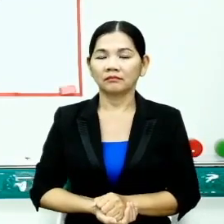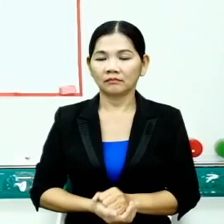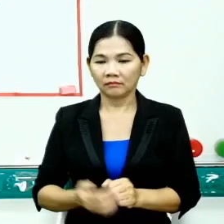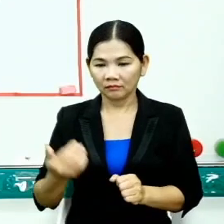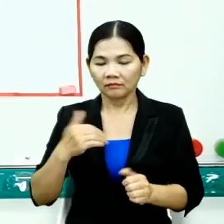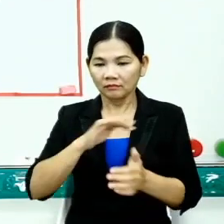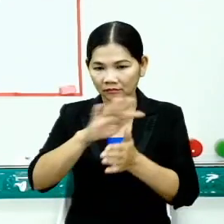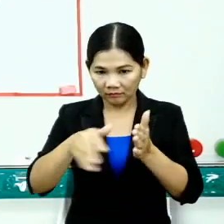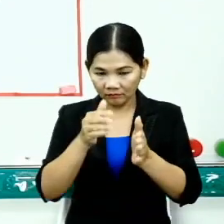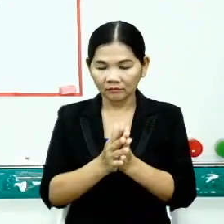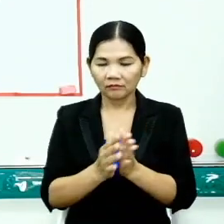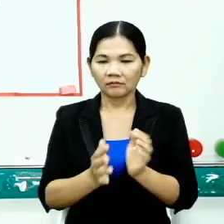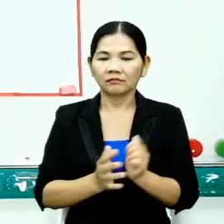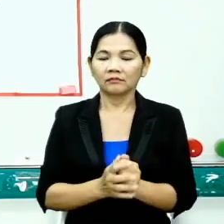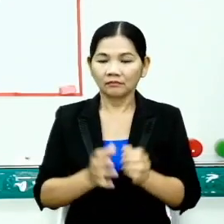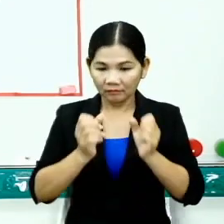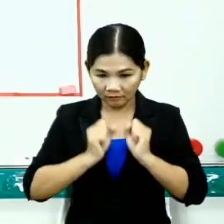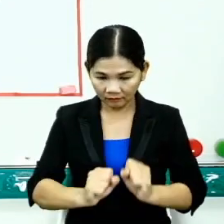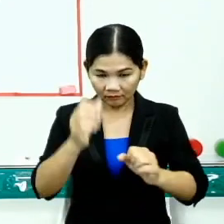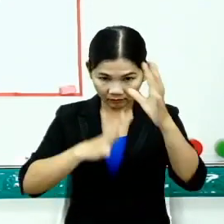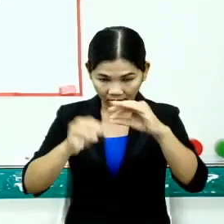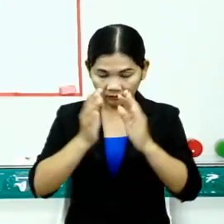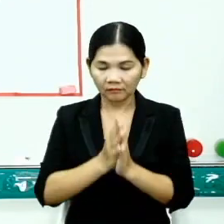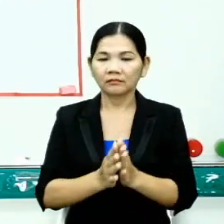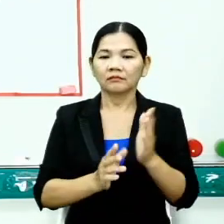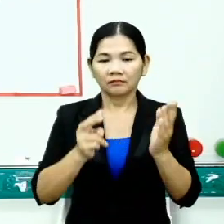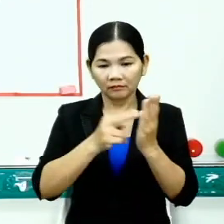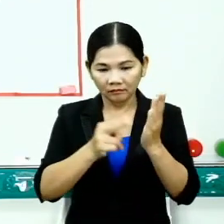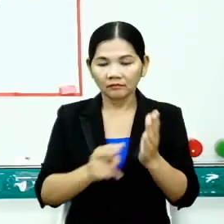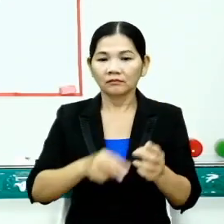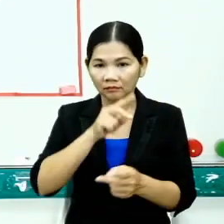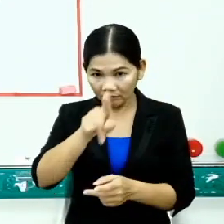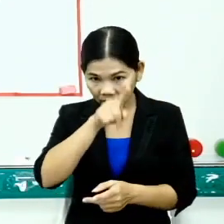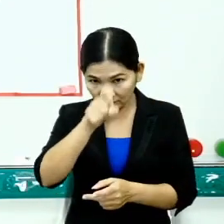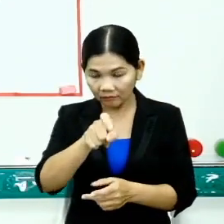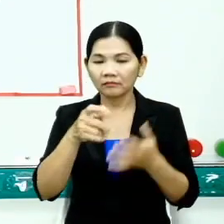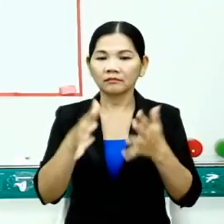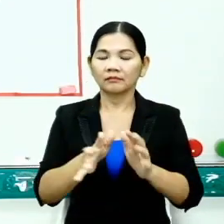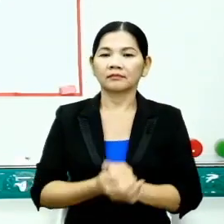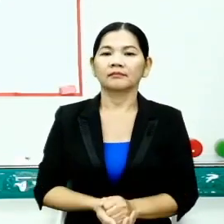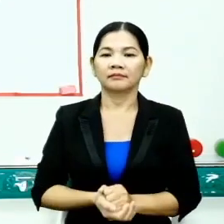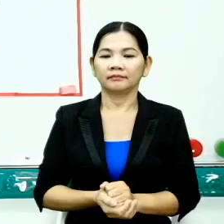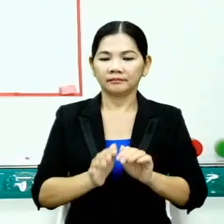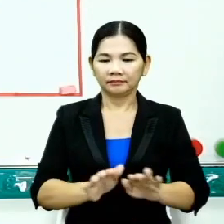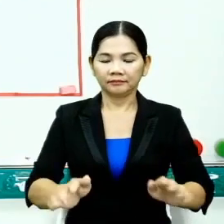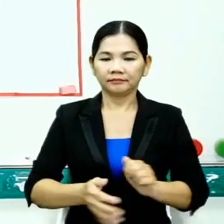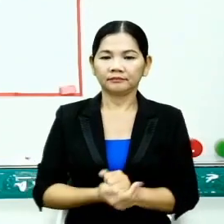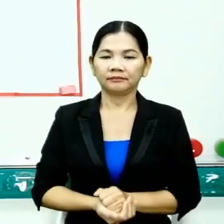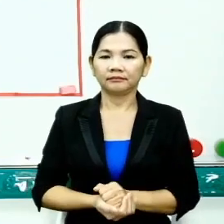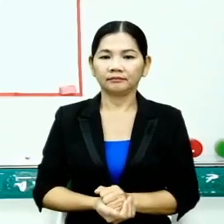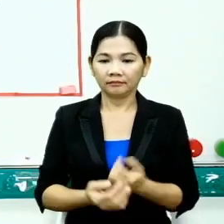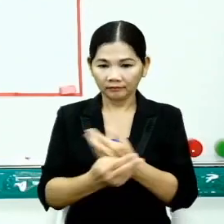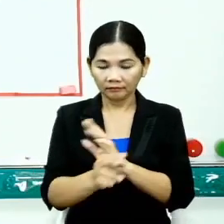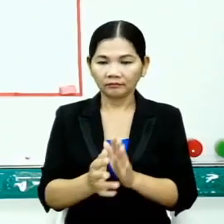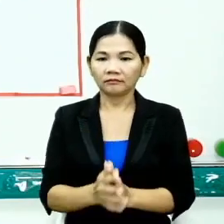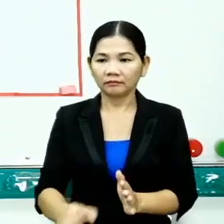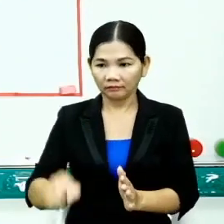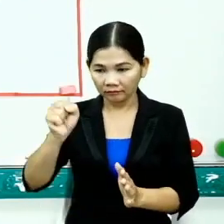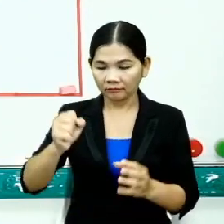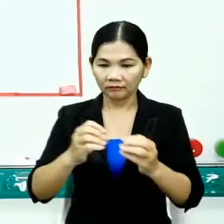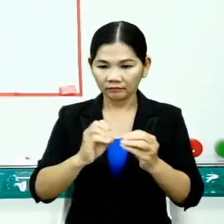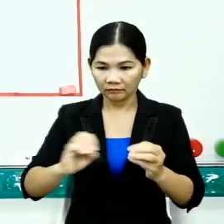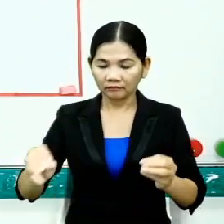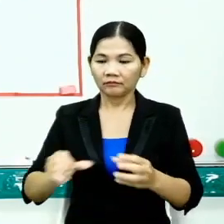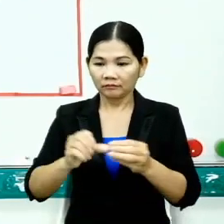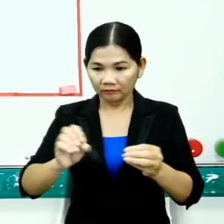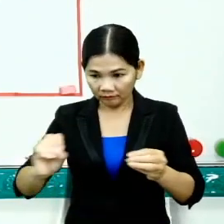គុណកូនជាខ្លាំងដែលបានខិតខំប្រឹងប្រែងអានអន្តបត្តិនិងឆ្លើយសំណួររួមជាមួយអ្នកគ្រូតោះកូនទាំងអស់គ្នាចាត្រៀមយកក្តារឈ្នួនដីសរឬ